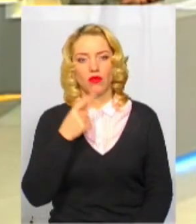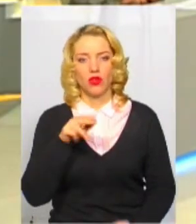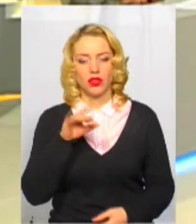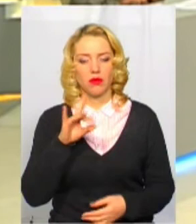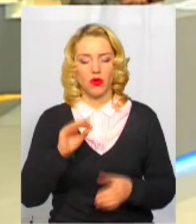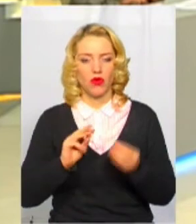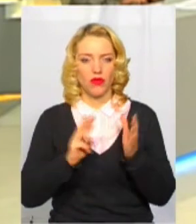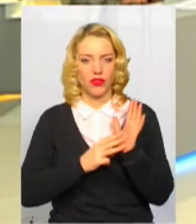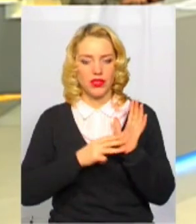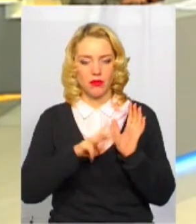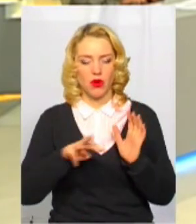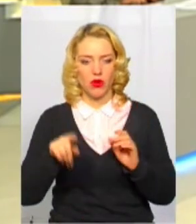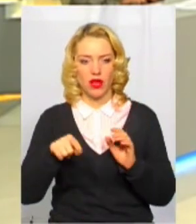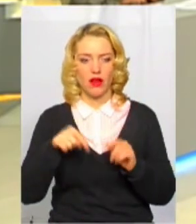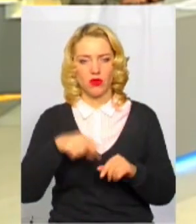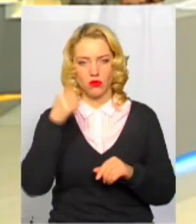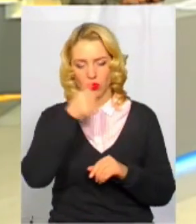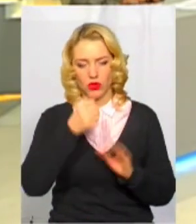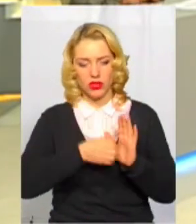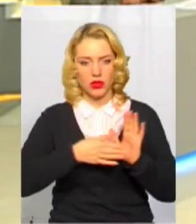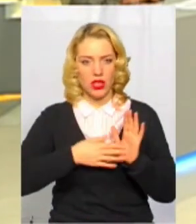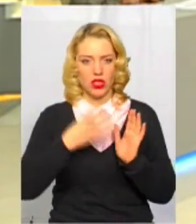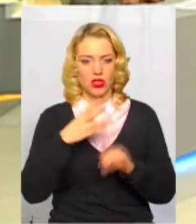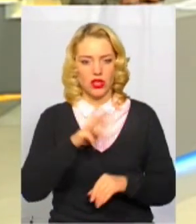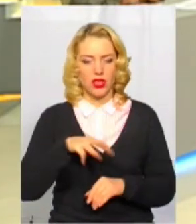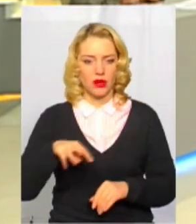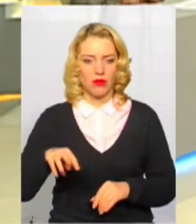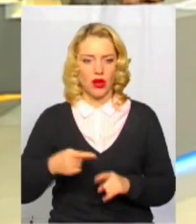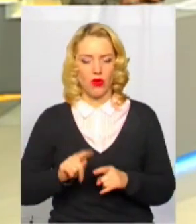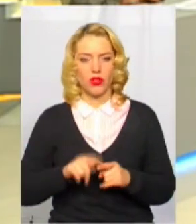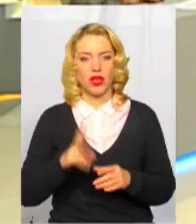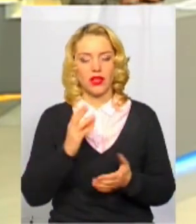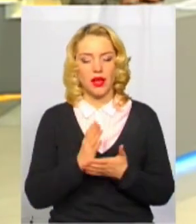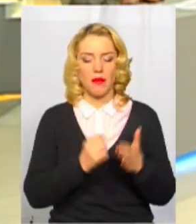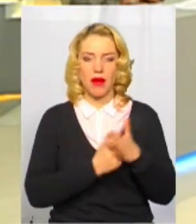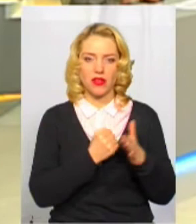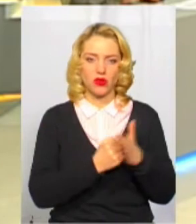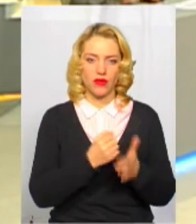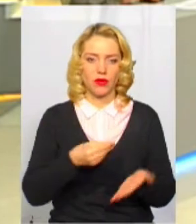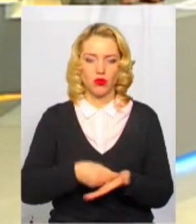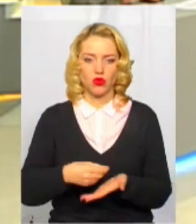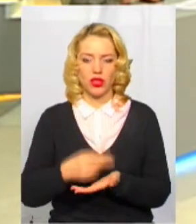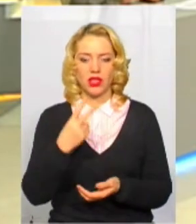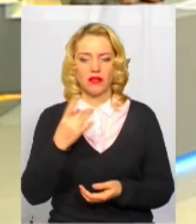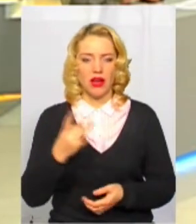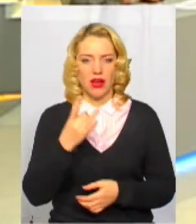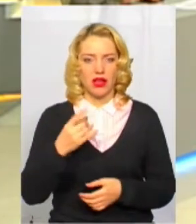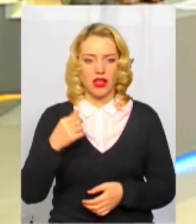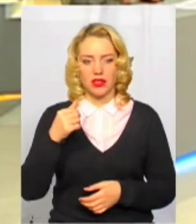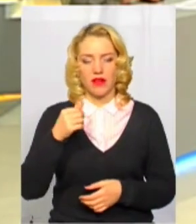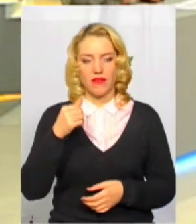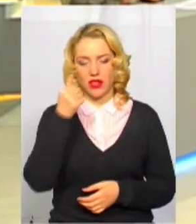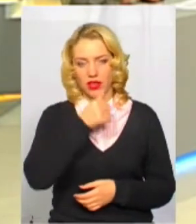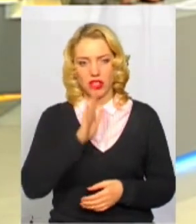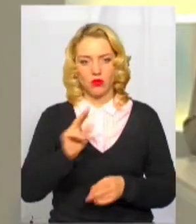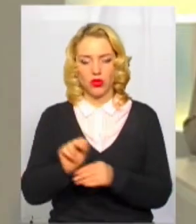дивлюся, що в цьому році закладено 4 мільйони на дороговартісне лікування. Правильно, це є базовий бюджет, але ще 2 рази мінімум на рік вони будуть